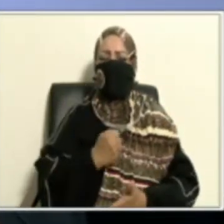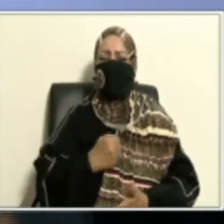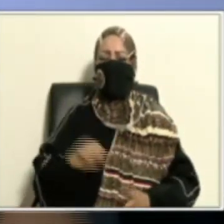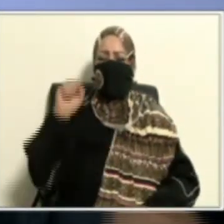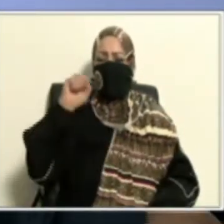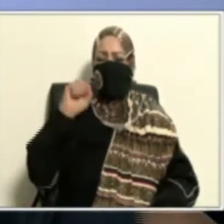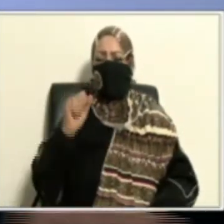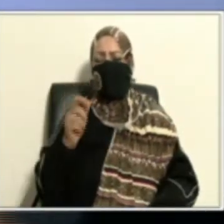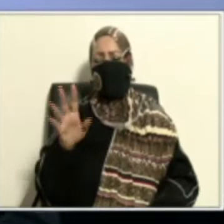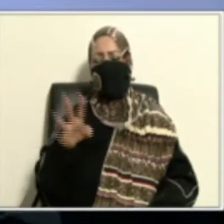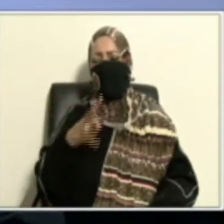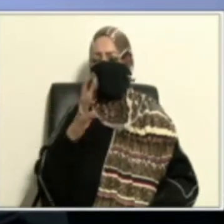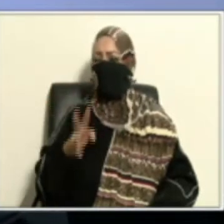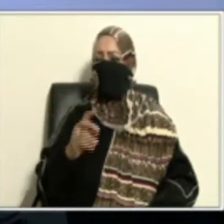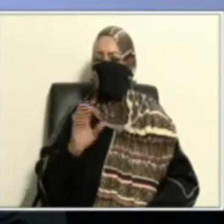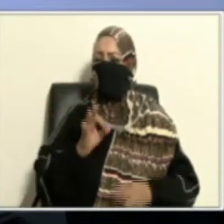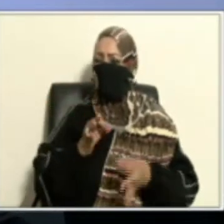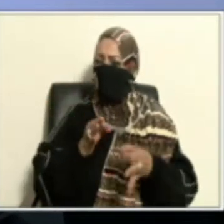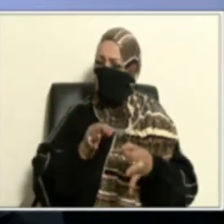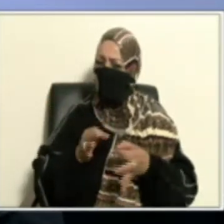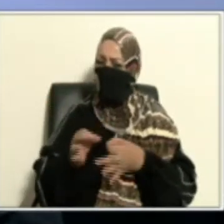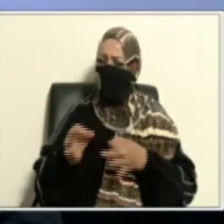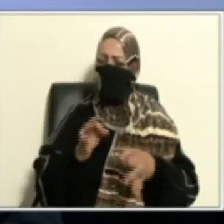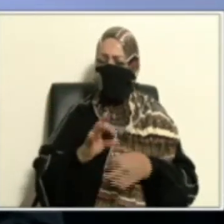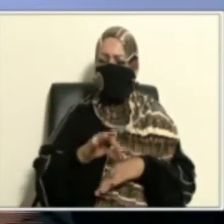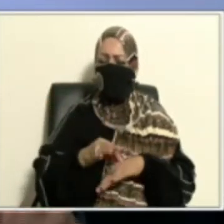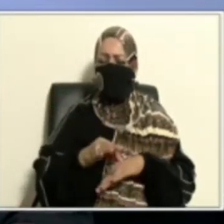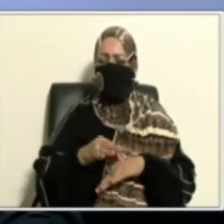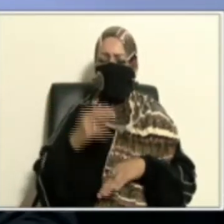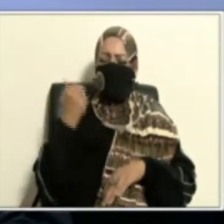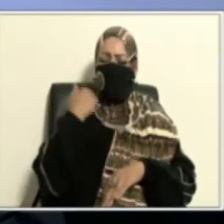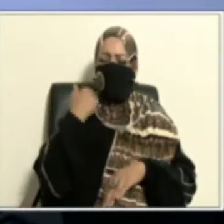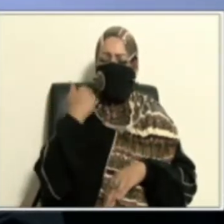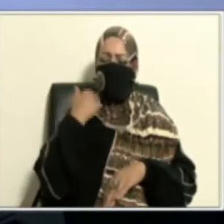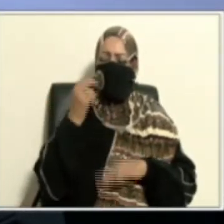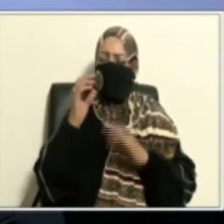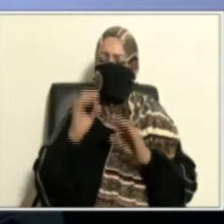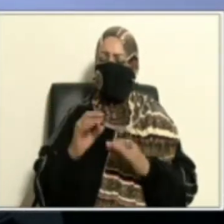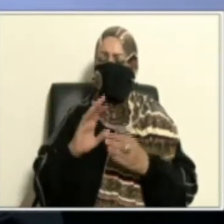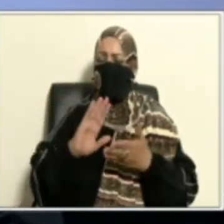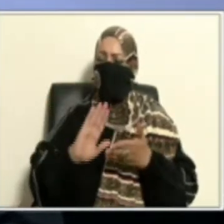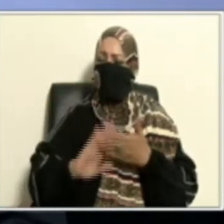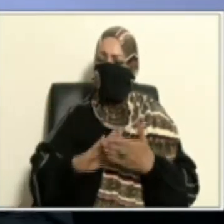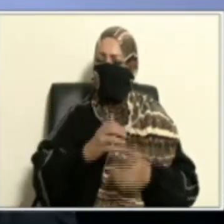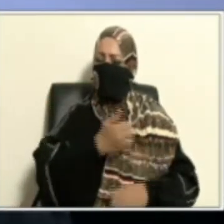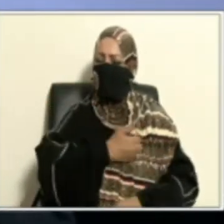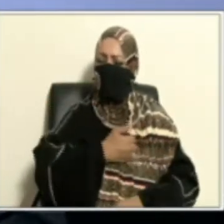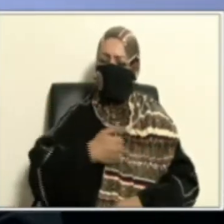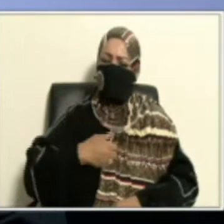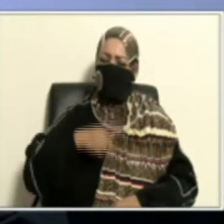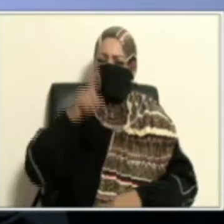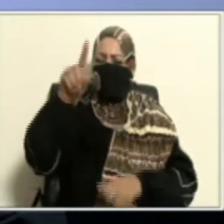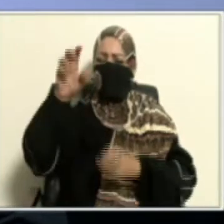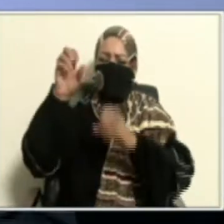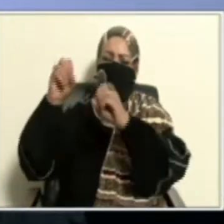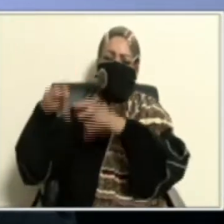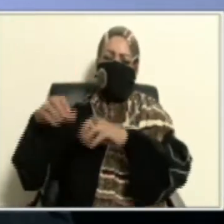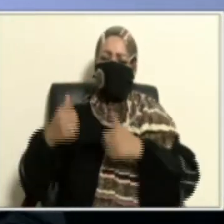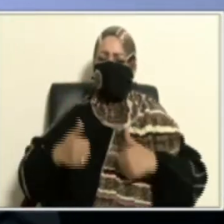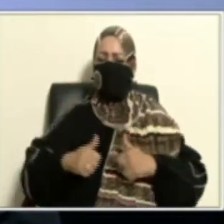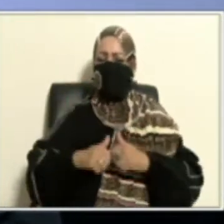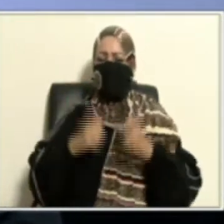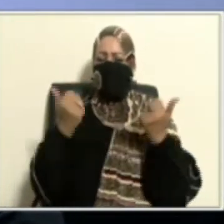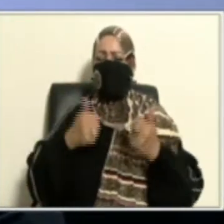في الدنيا ولك أن تربح معها في الآخرة بمراعاة أحوال الناس. أما لو كان الوضع طبيعي ما